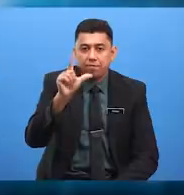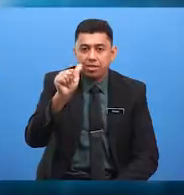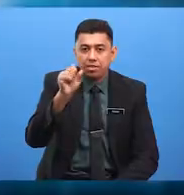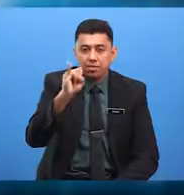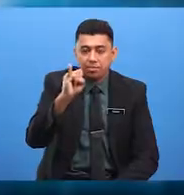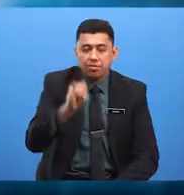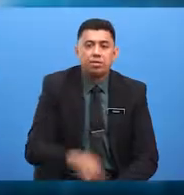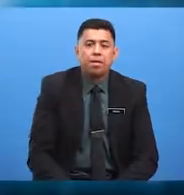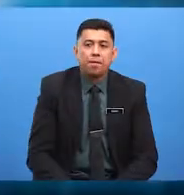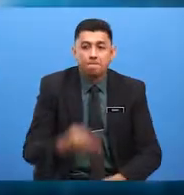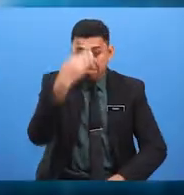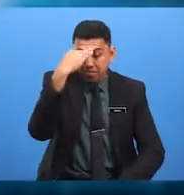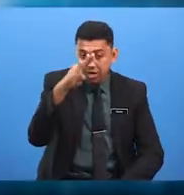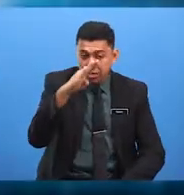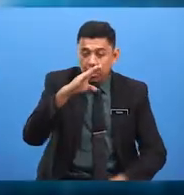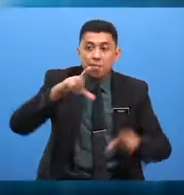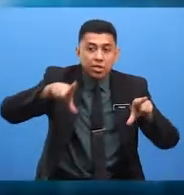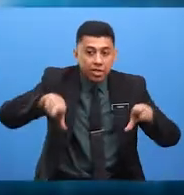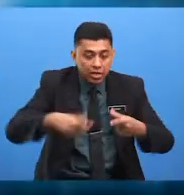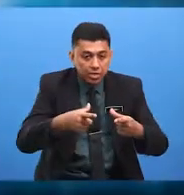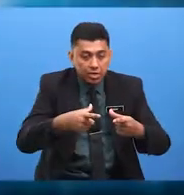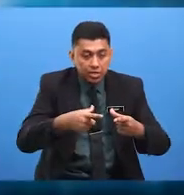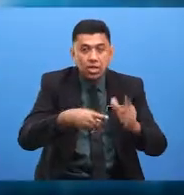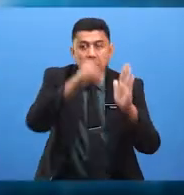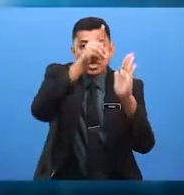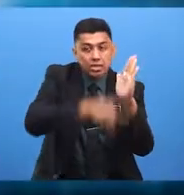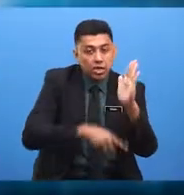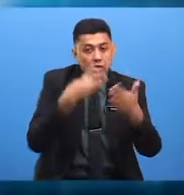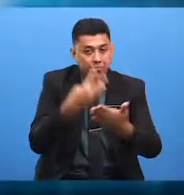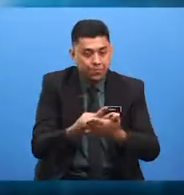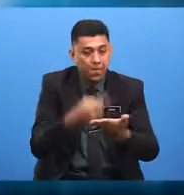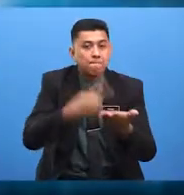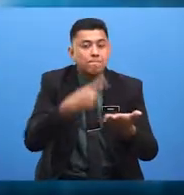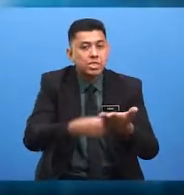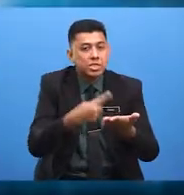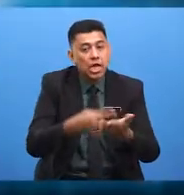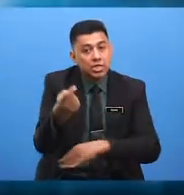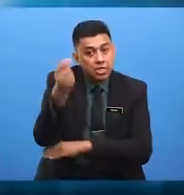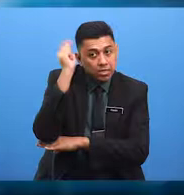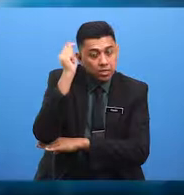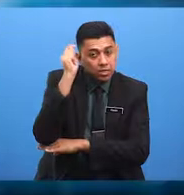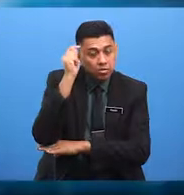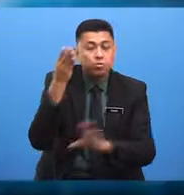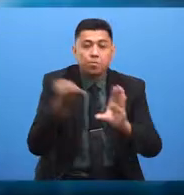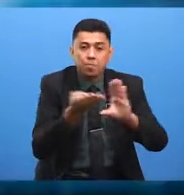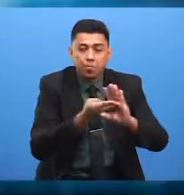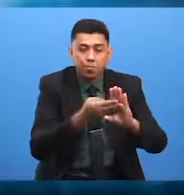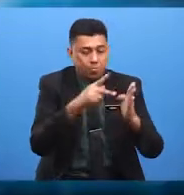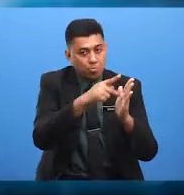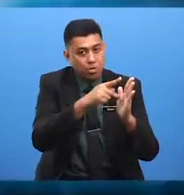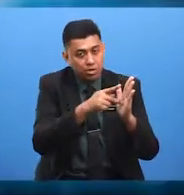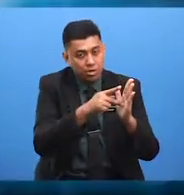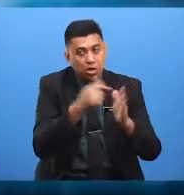bagi melaksanakan dasar keuangan ini seperti yang telah dibincangkan tadi bank pusat perlu